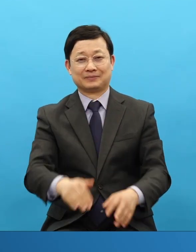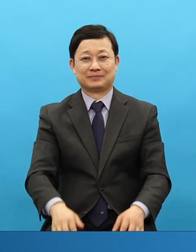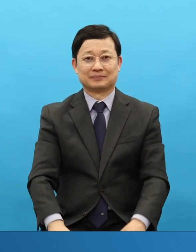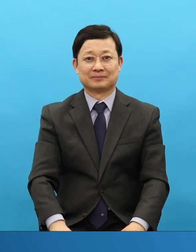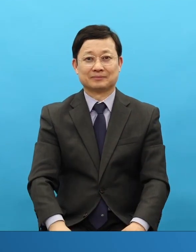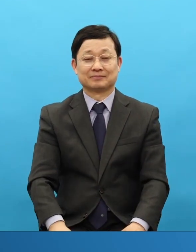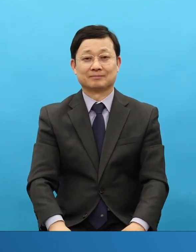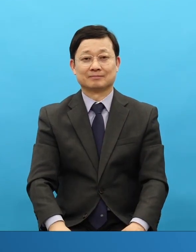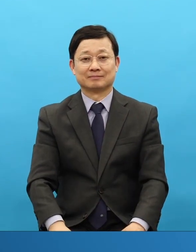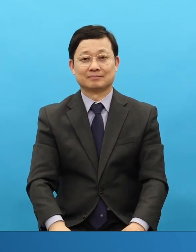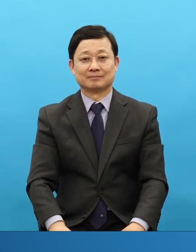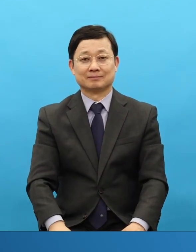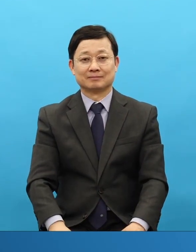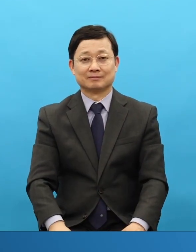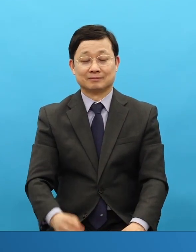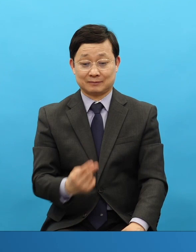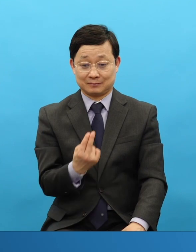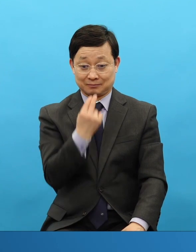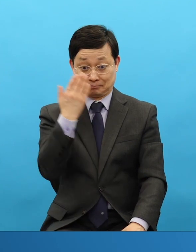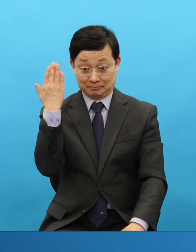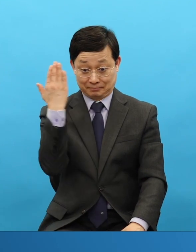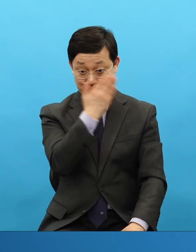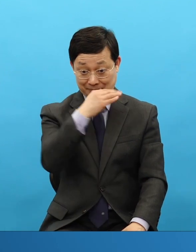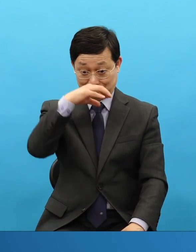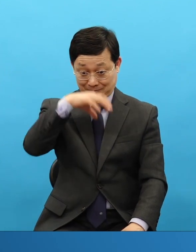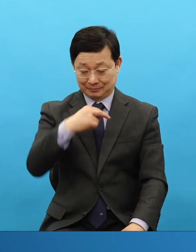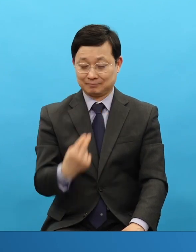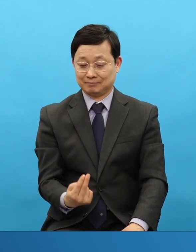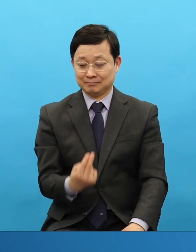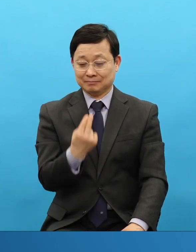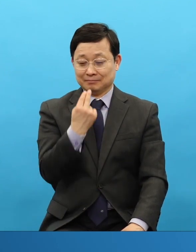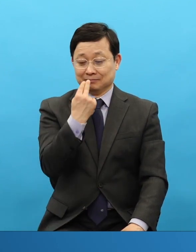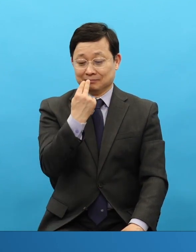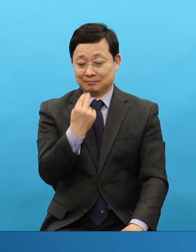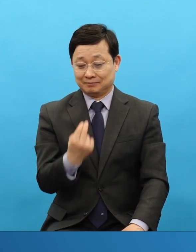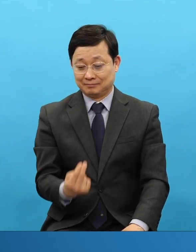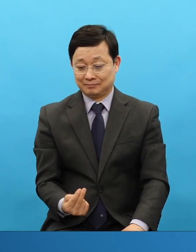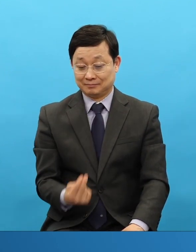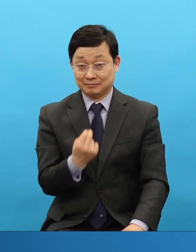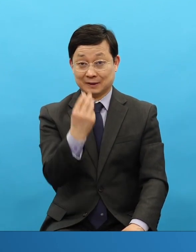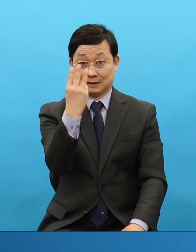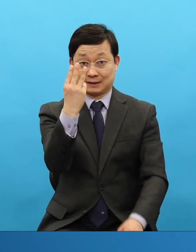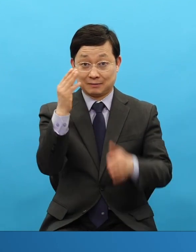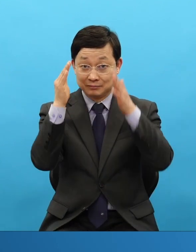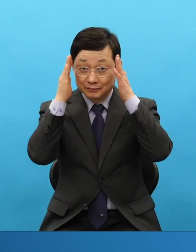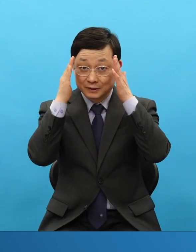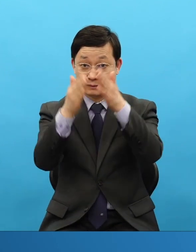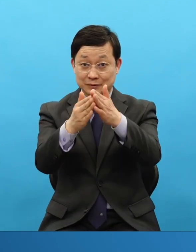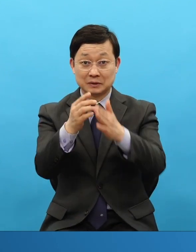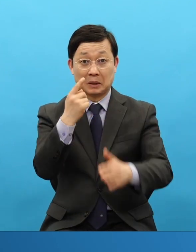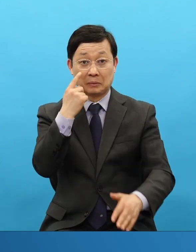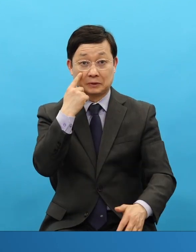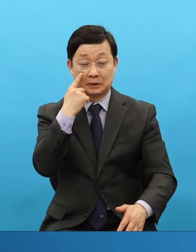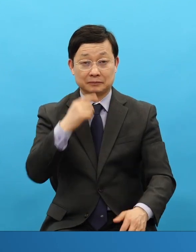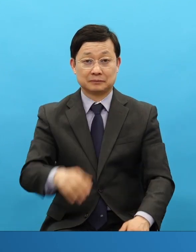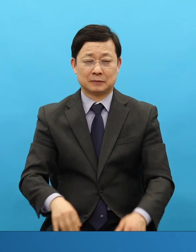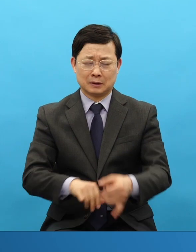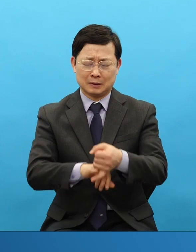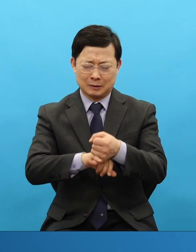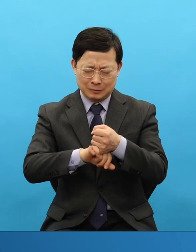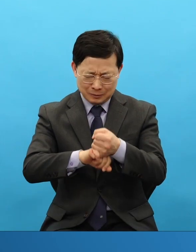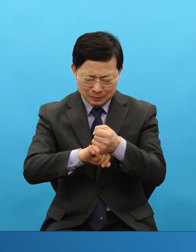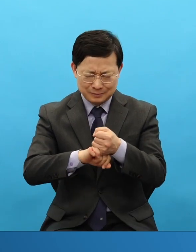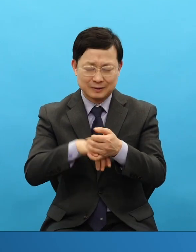이게 호흡 기도로 3집중하세요. Through the deep breathing prayer, do the 3 concentrations. 반드시 역사를